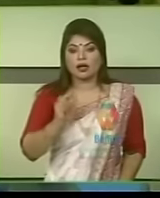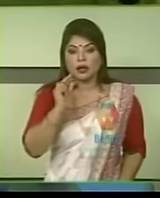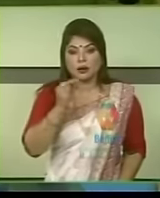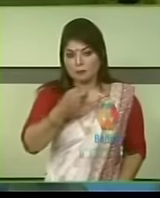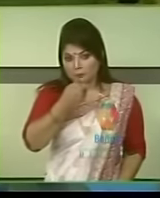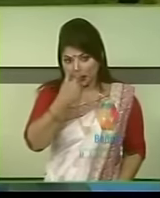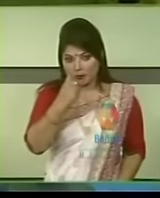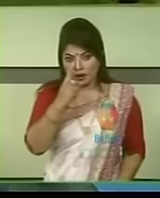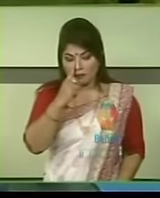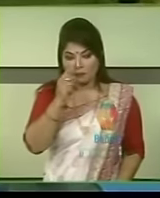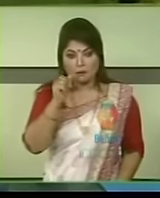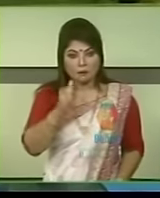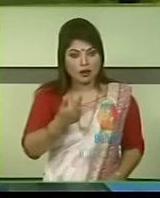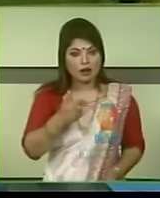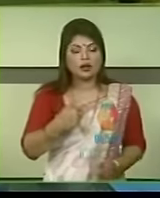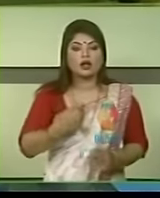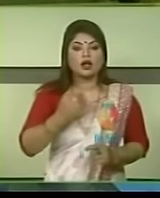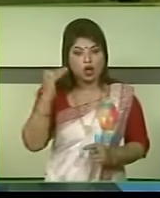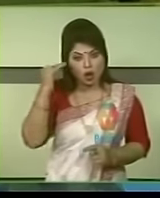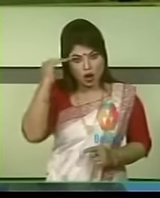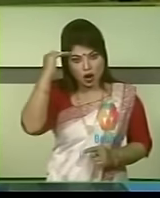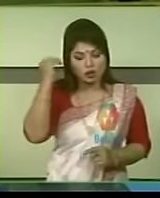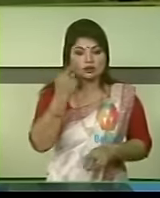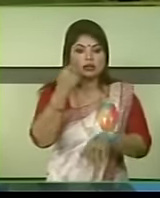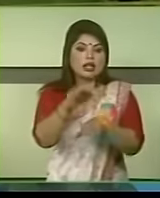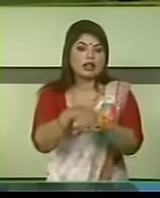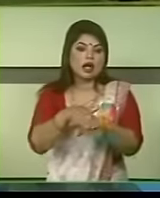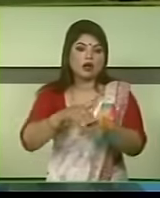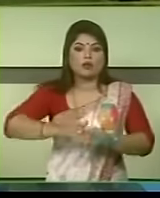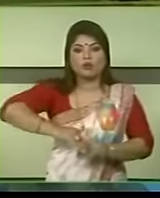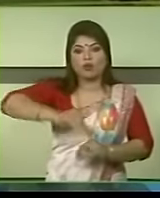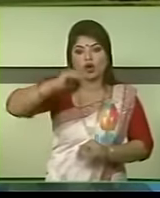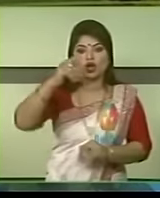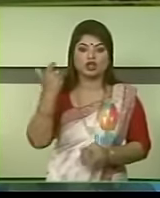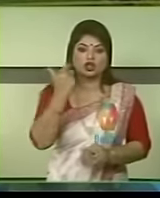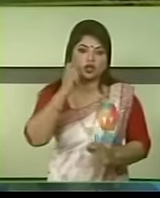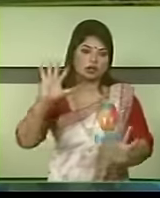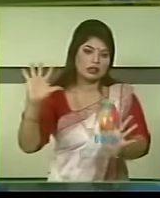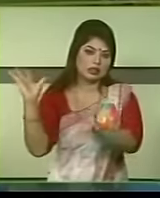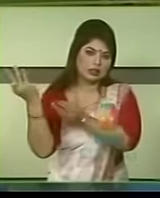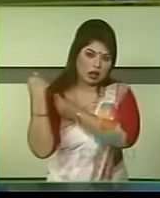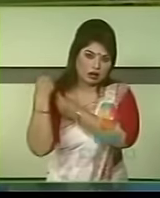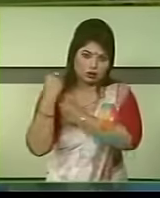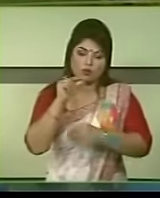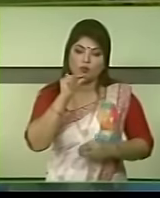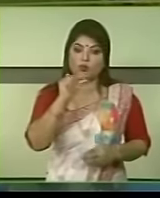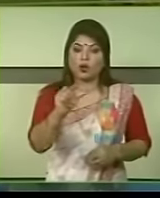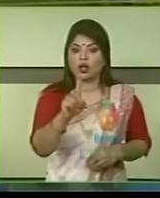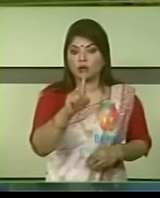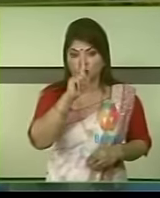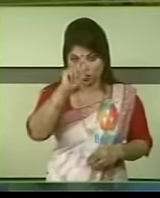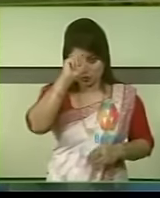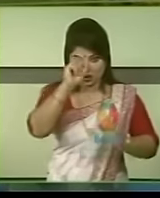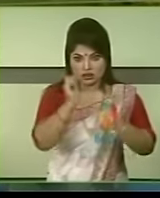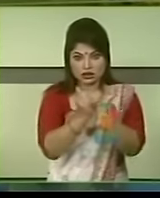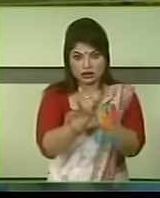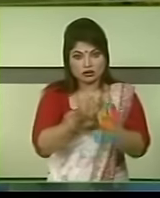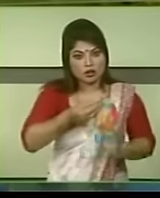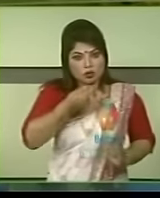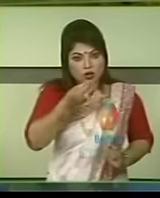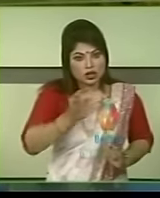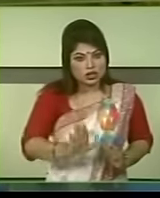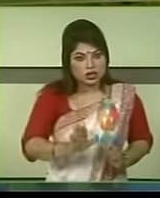পিতামাতার অবর্তমানে অটিস্টিক শিশুদের লালন পালনের উদ্যোগ রাষ্ট্রই গ্রহণ করবে বলে প্রধানমন্ত্রী শেখ হাসিনা যে ঘোষণা দিয়েছেন